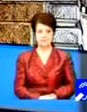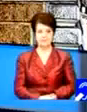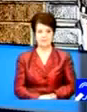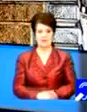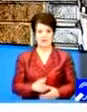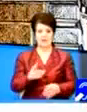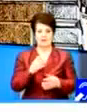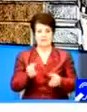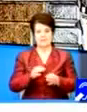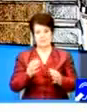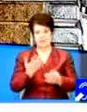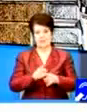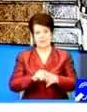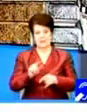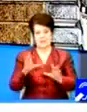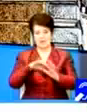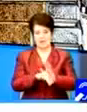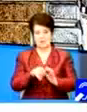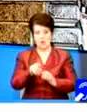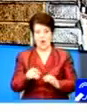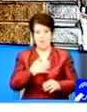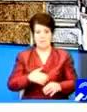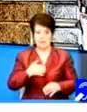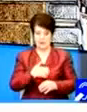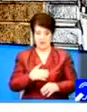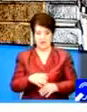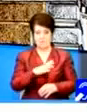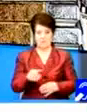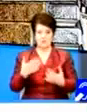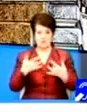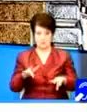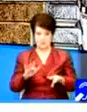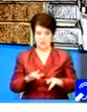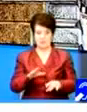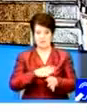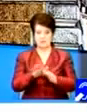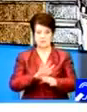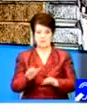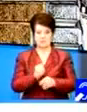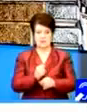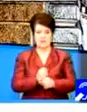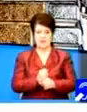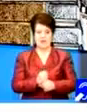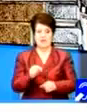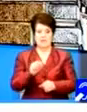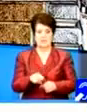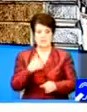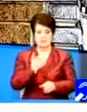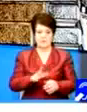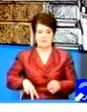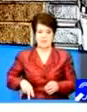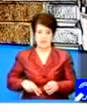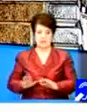Zic cu ghinion pentru trei funcționari din cadrul primăriei Chișinău. Ei au fost concediați pentru că nu și-au făcut bine treaba. Pe lista neagră sunt